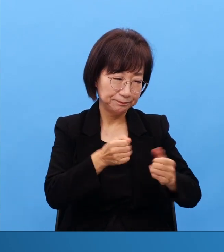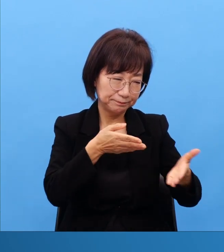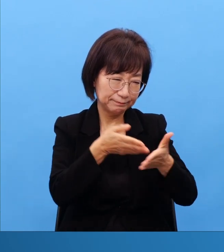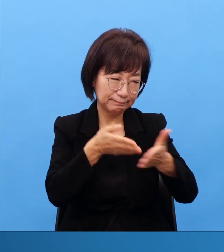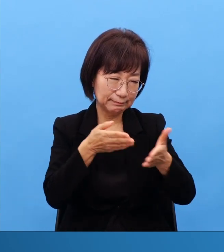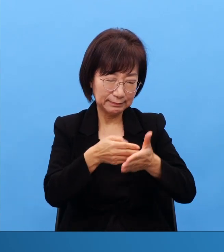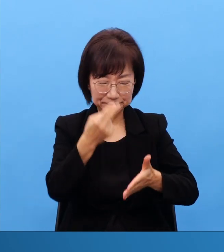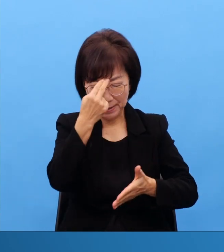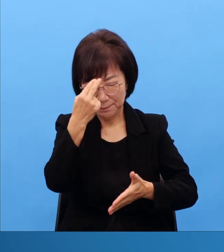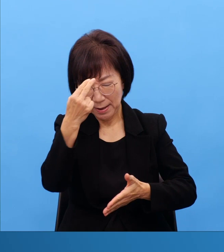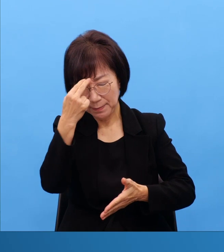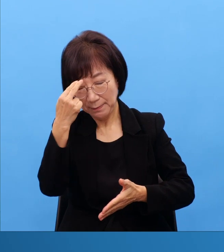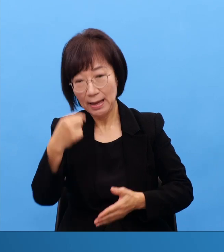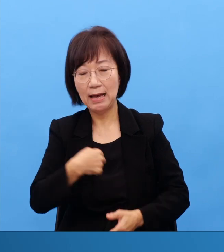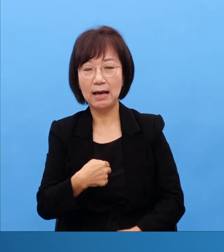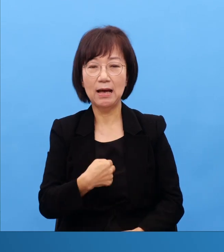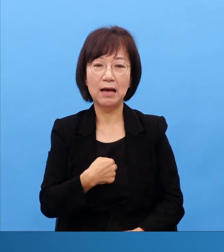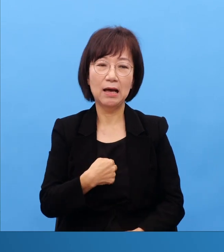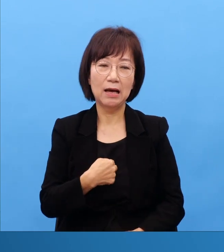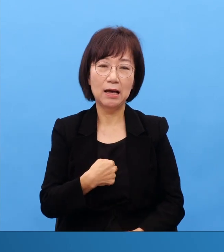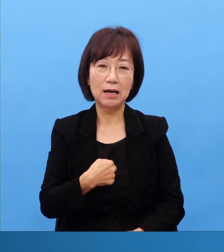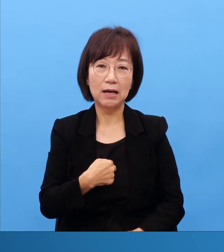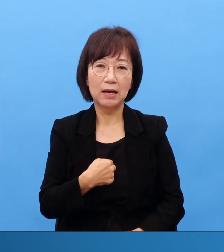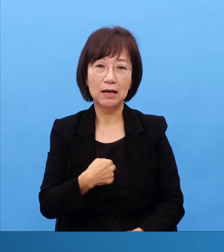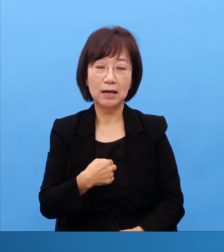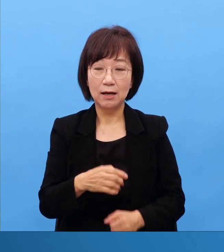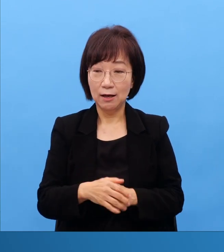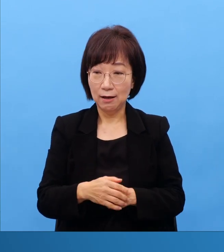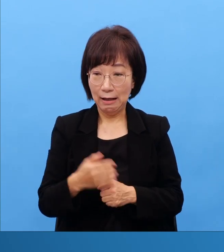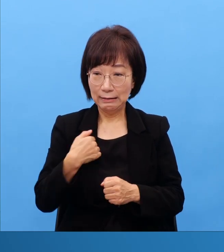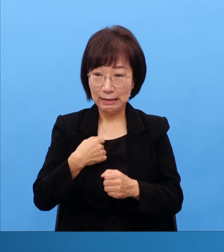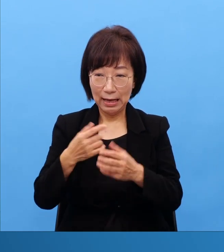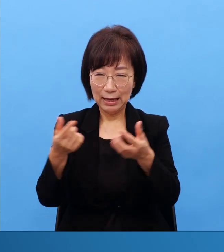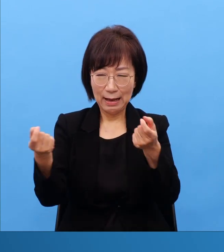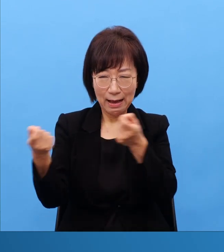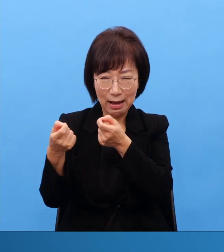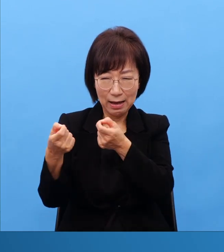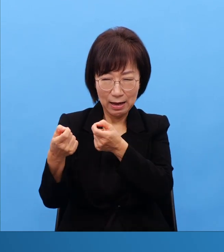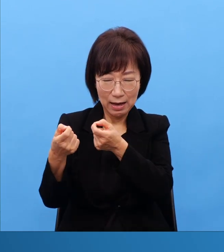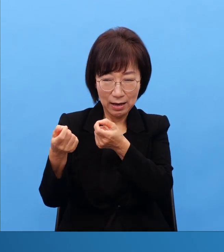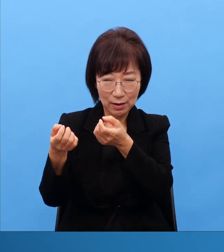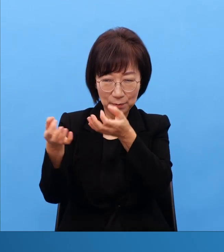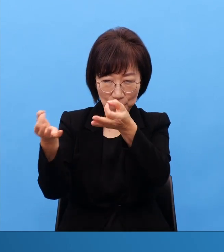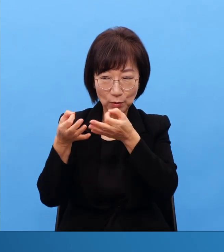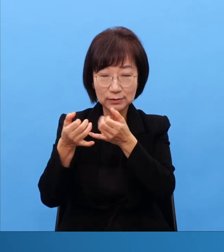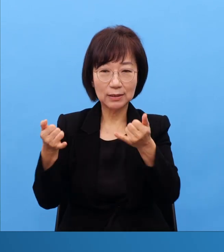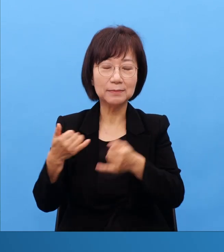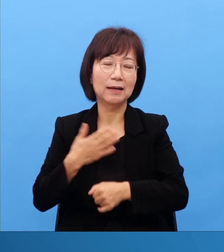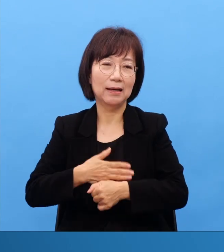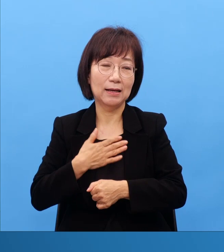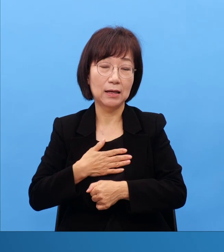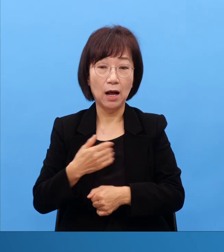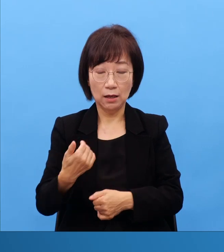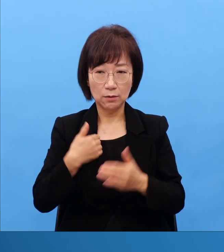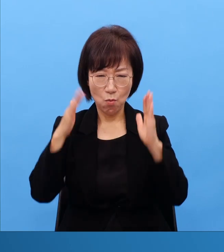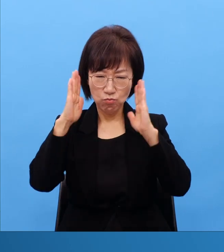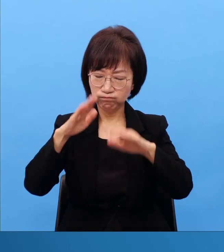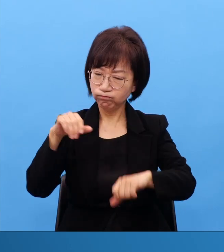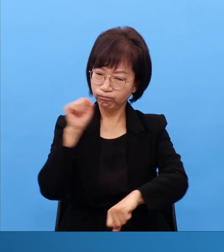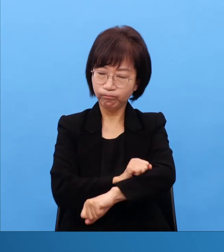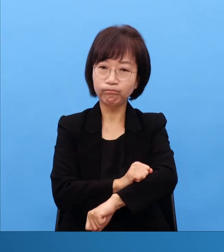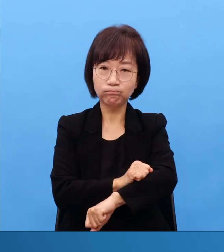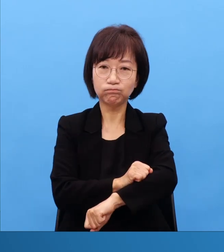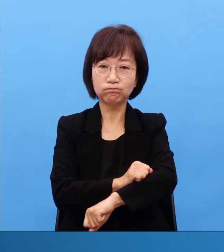사람들은 압니다. 저는 공부 잘했거든요. Those 네. who knew me in the past, they know how well I studied. I was